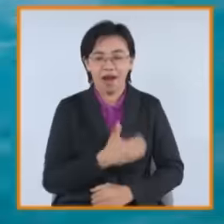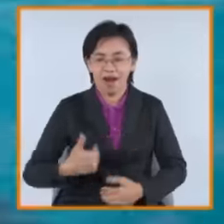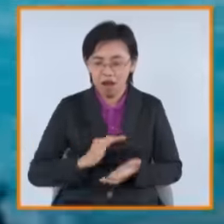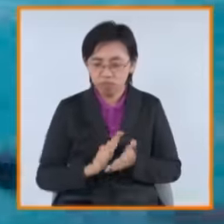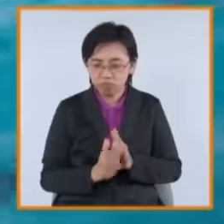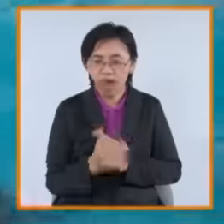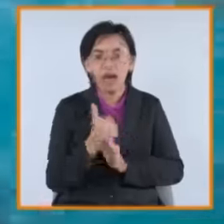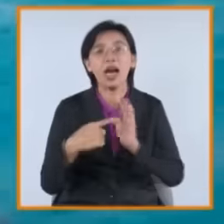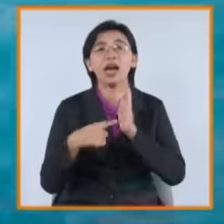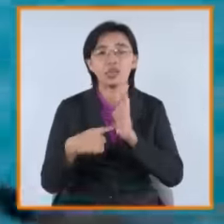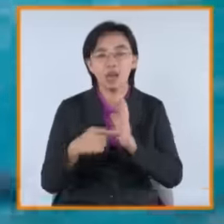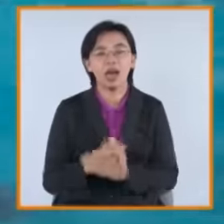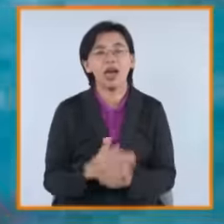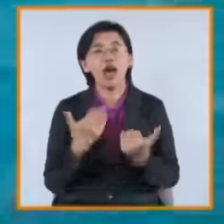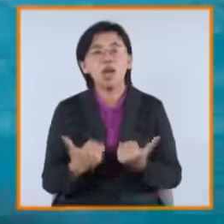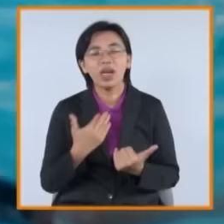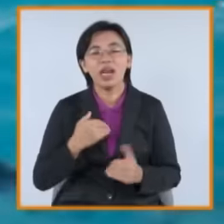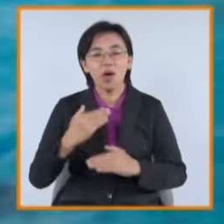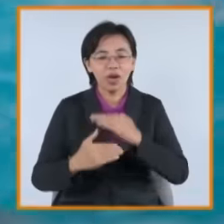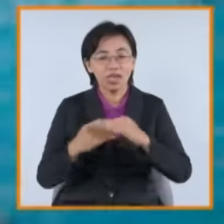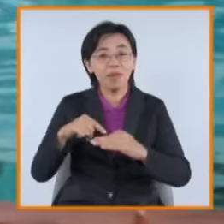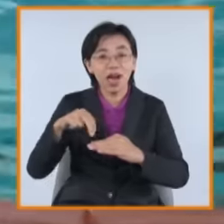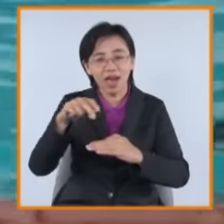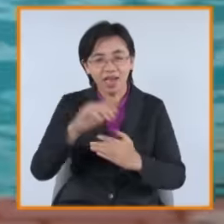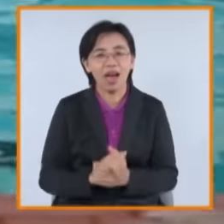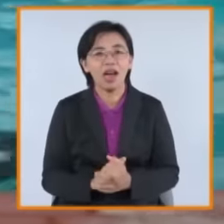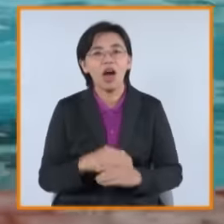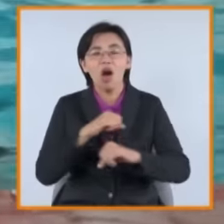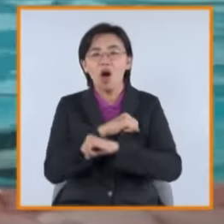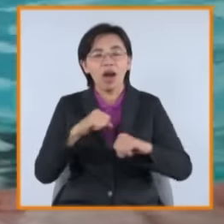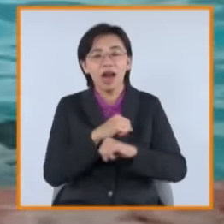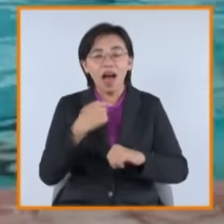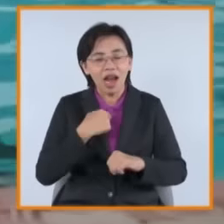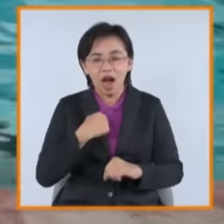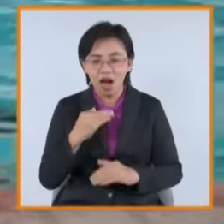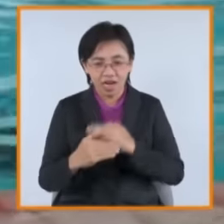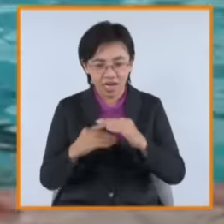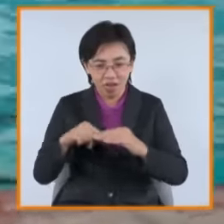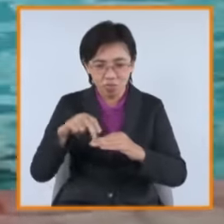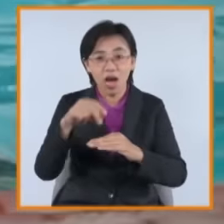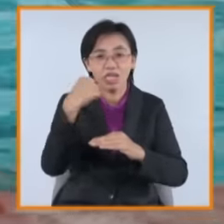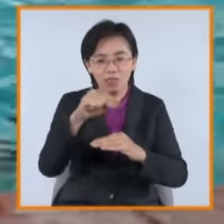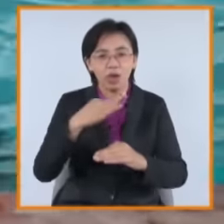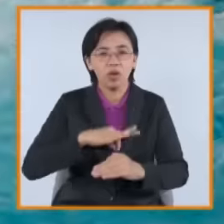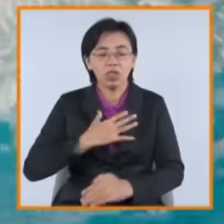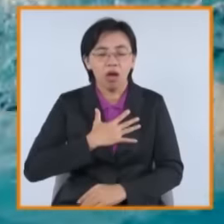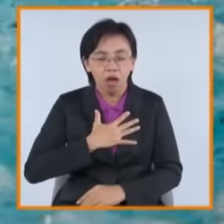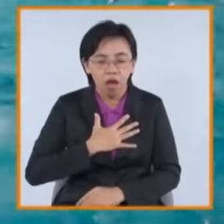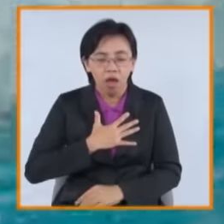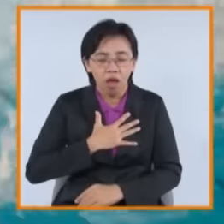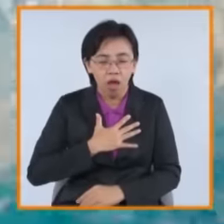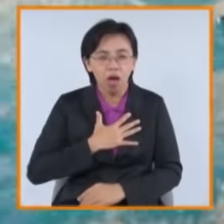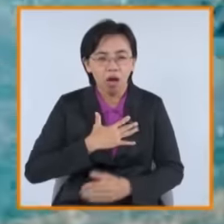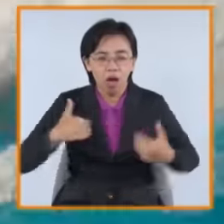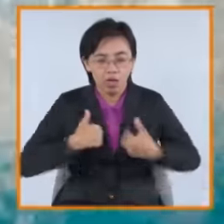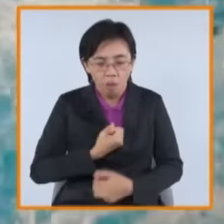างเช่นสมมุติว่าวันนี้เราขึ้นบันไดนะเราไม่เคยออกกำลังกายมาเราขึ้นบันไดบ้าน10ขั้นเรารู้สึกหอบเหนื่อยหัว